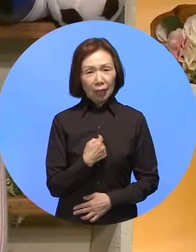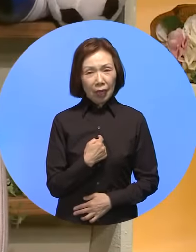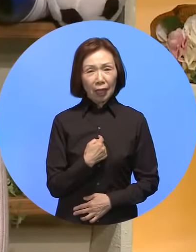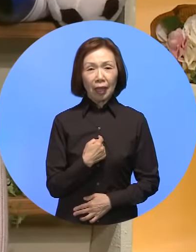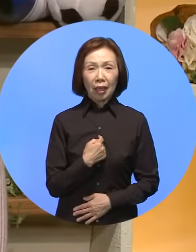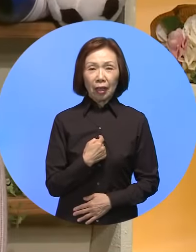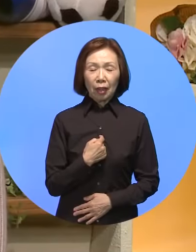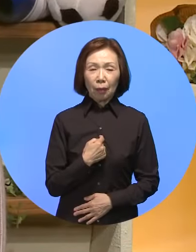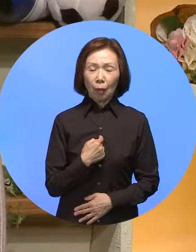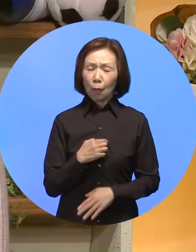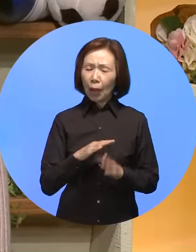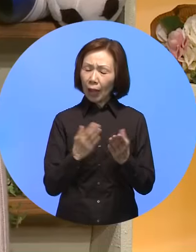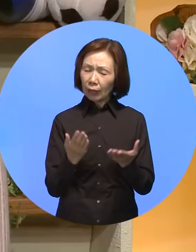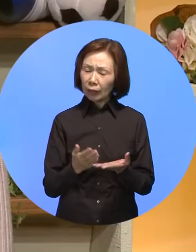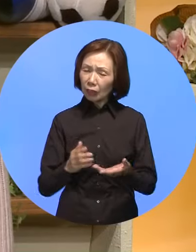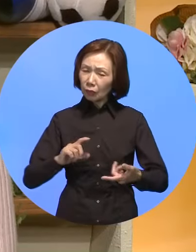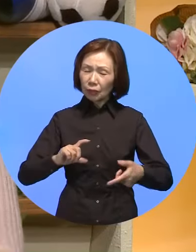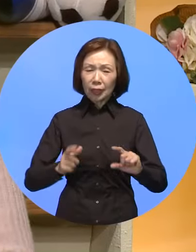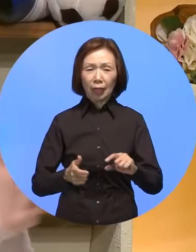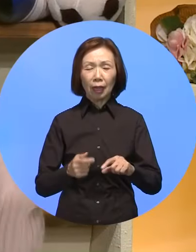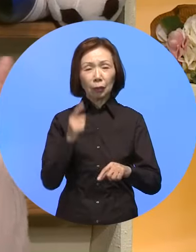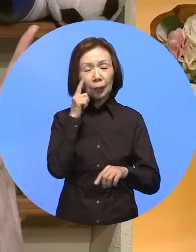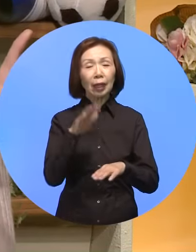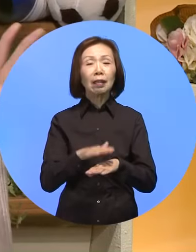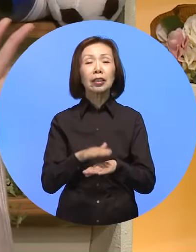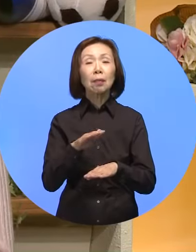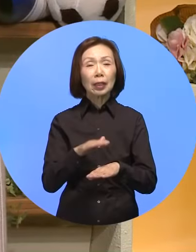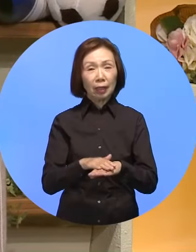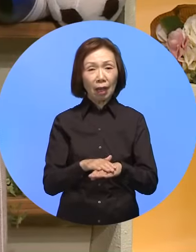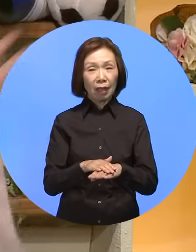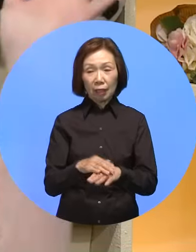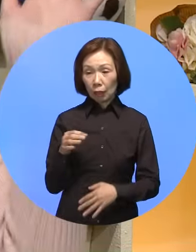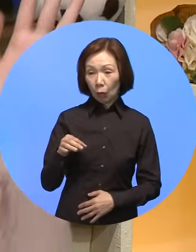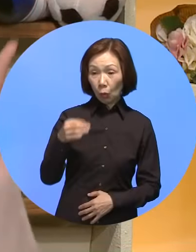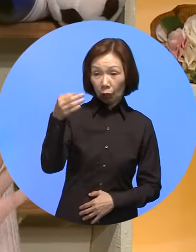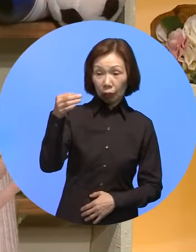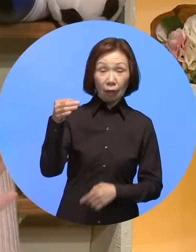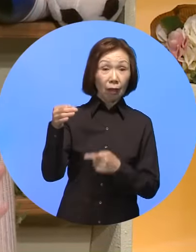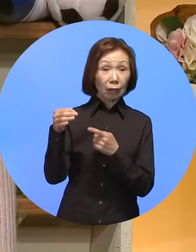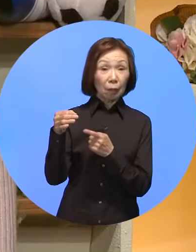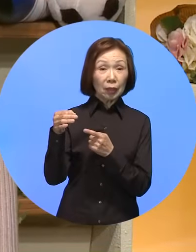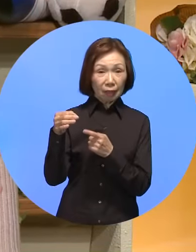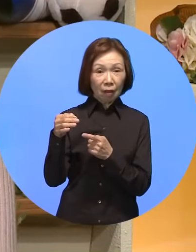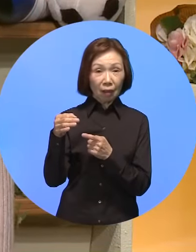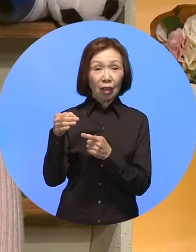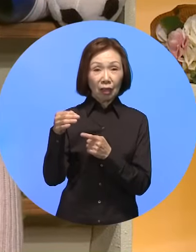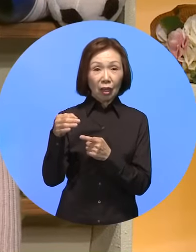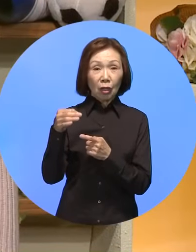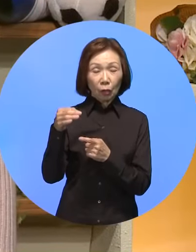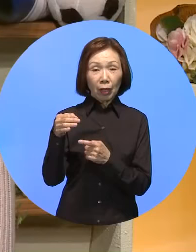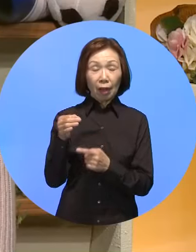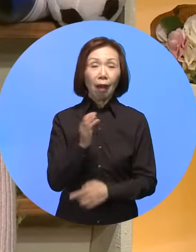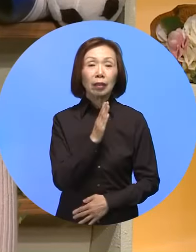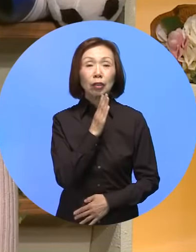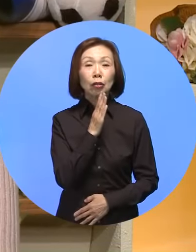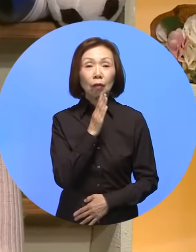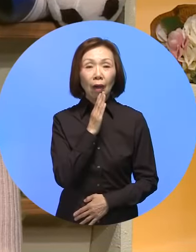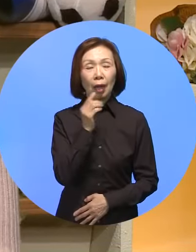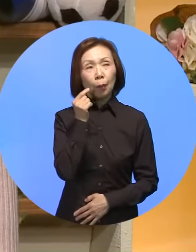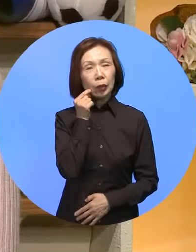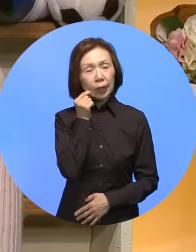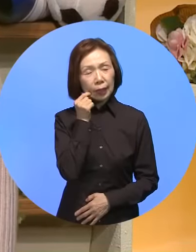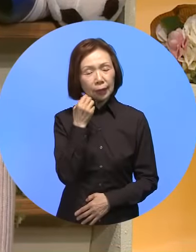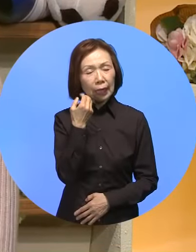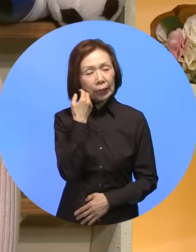ねみかかを捨てませあの皇朝十二銭枚18枚出てきたをかねぇ the jets のすっ